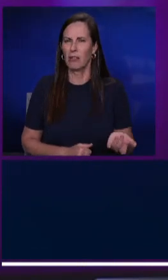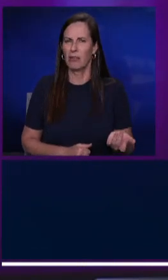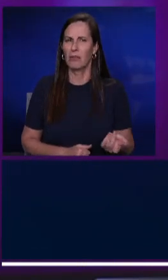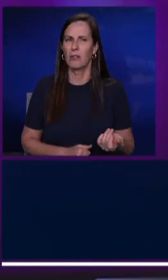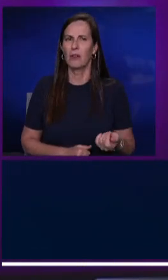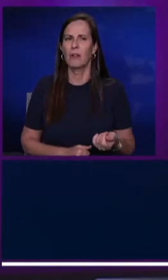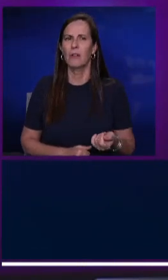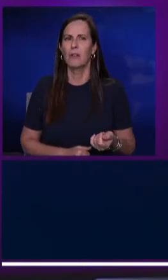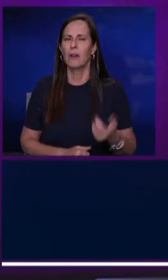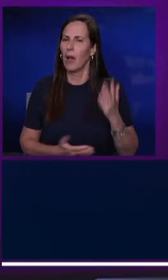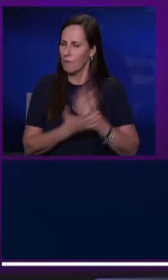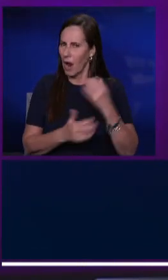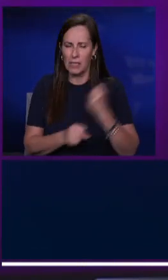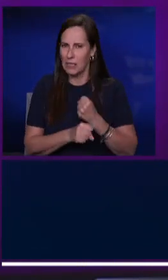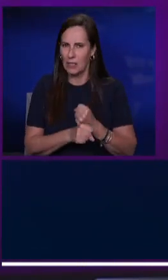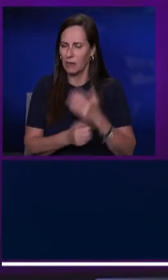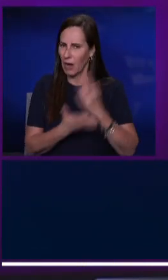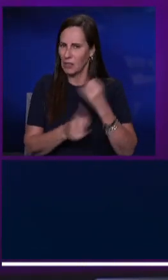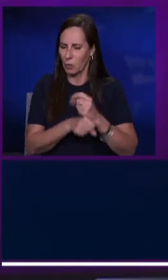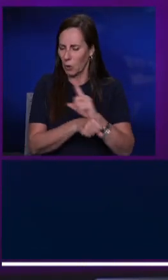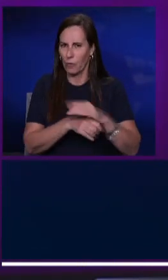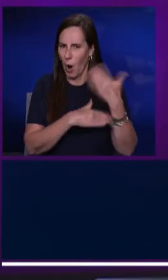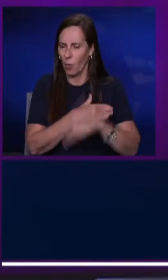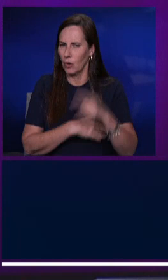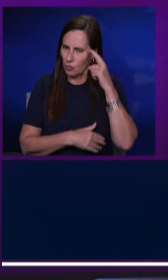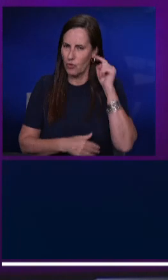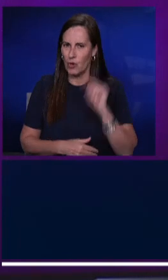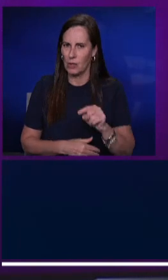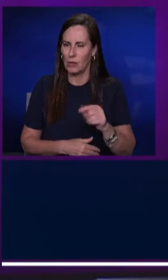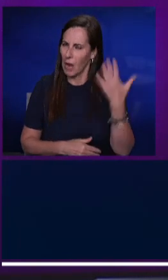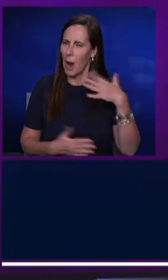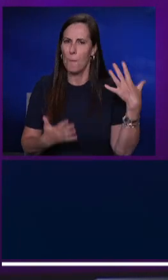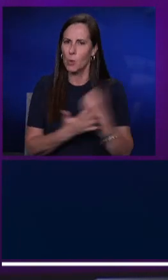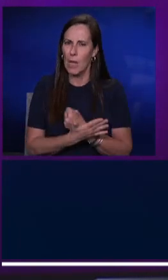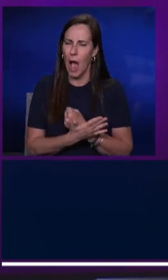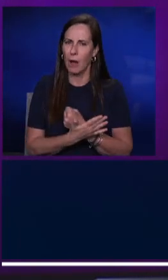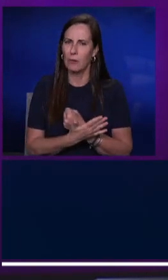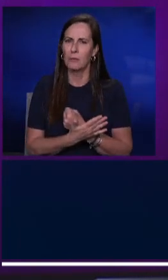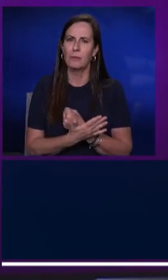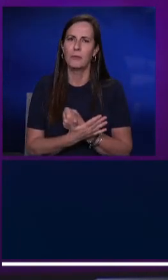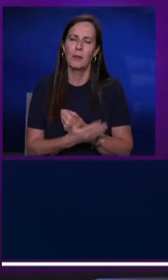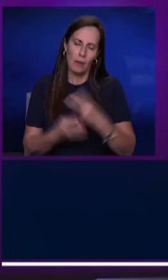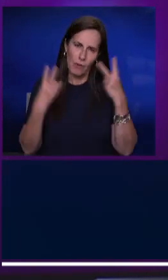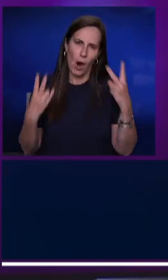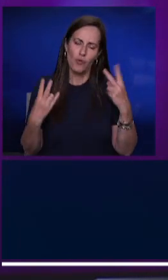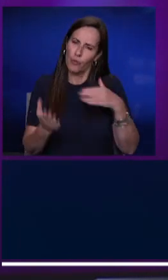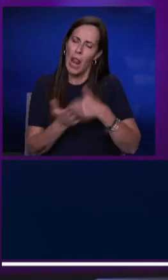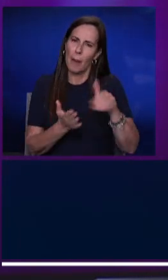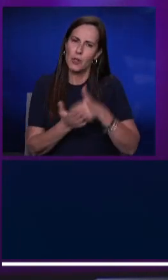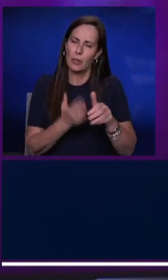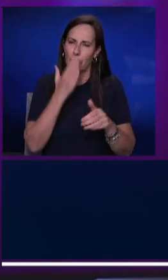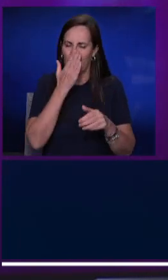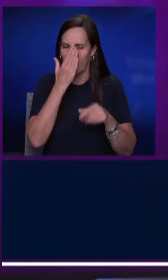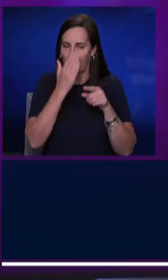את זה לאורך התקופה האחרונה, ואני חושב שזה היה מוצלח, וחשוב להמשיך בזה. כמובן שזה יהיה יחד עם